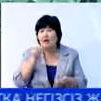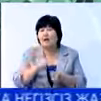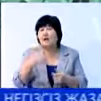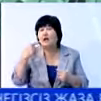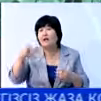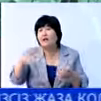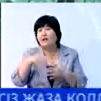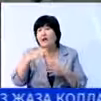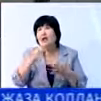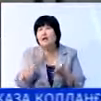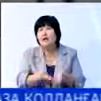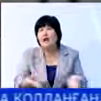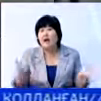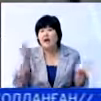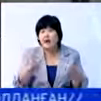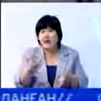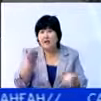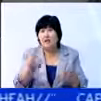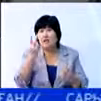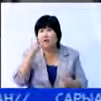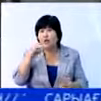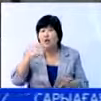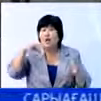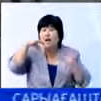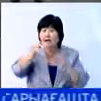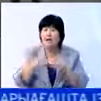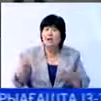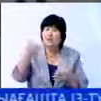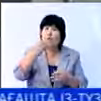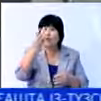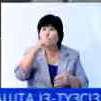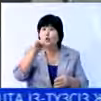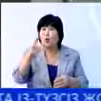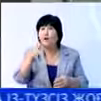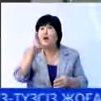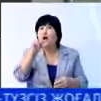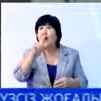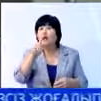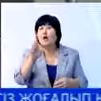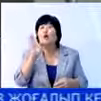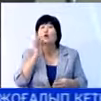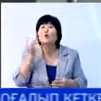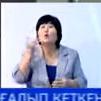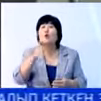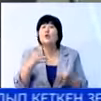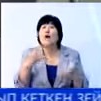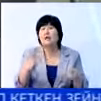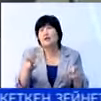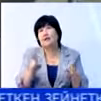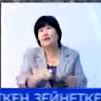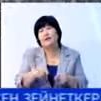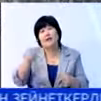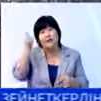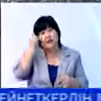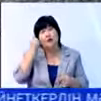құйылған. Жалпы таяқ қазанның салмағы 2 тонна, сыйымдылығы 3 тонналық қазан. Ол қазан жалпы су құюға ғана арналған символикалық қазан болған